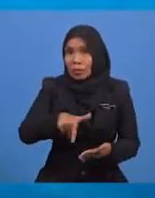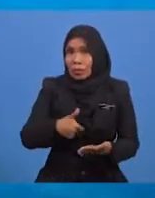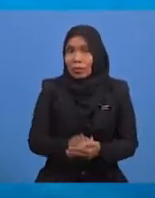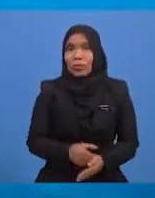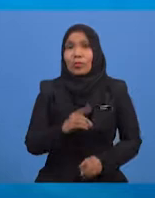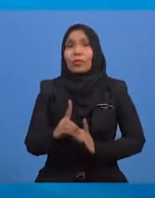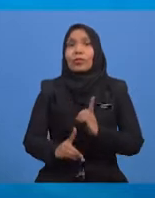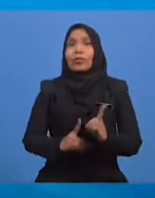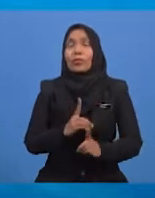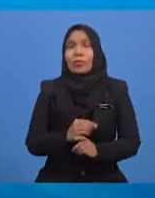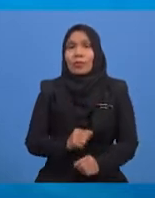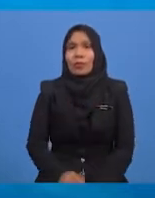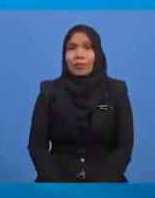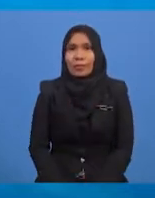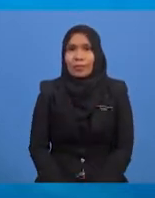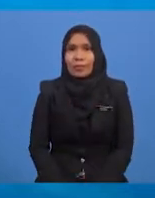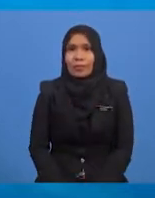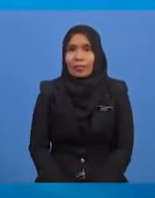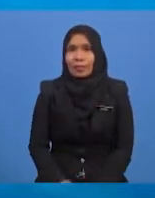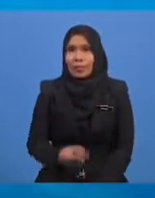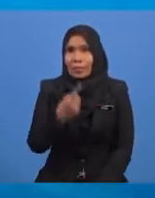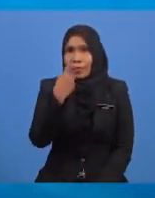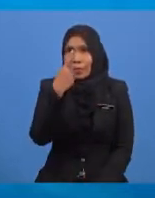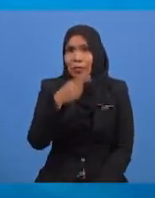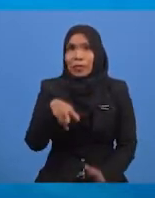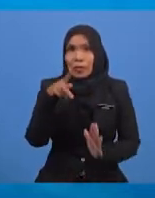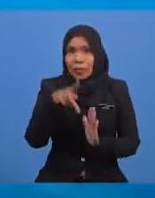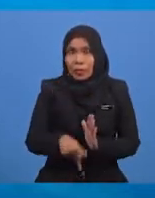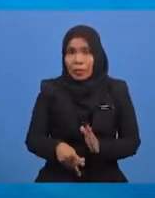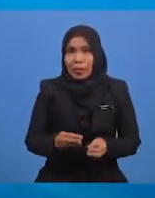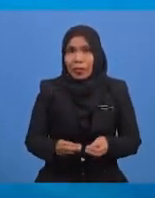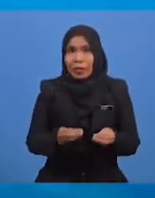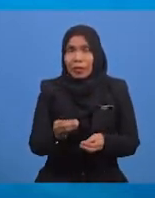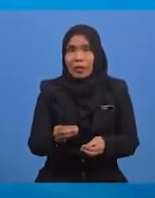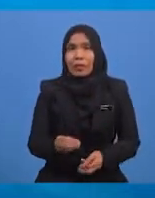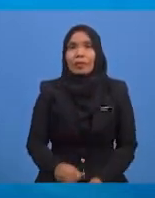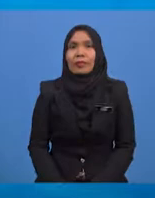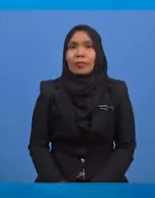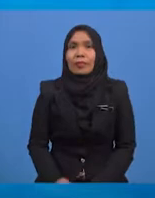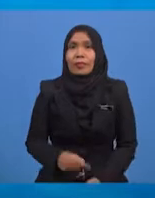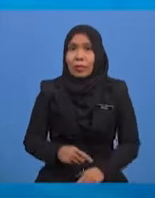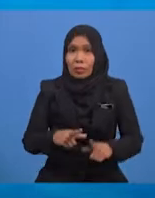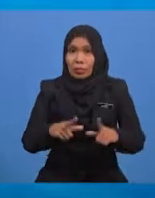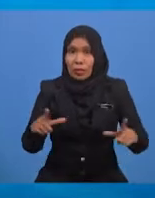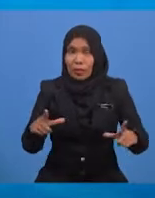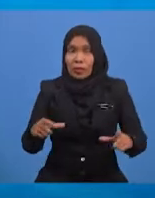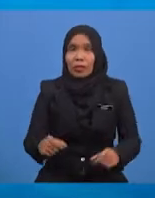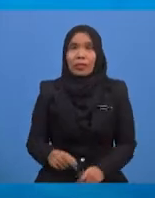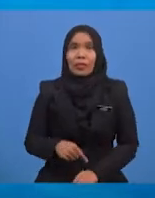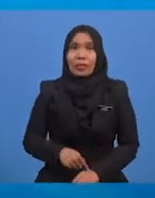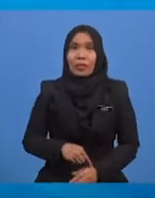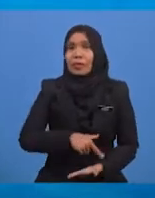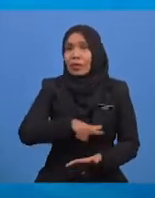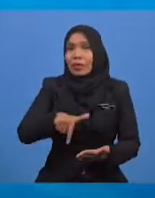dan menggunakan saluran yang betul untuk perniagaannya diperluaskan di seluruh dunia.